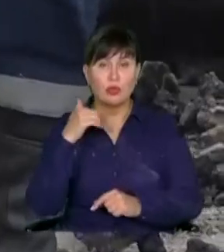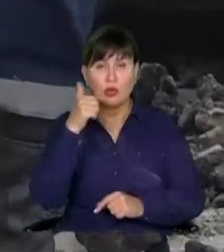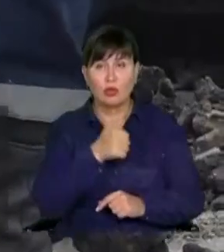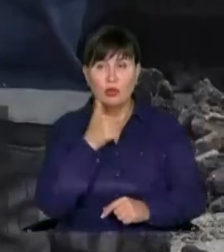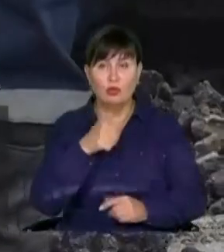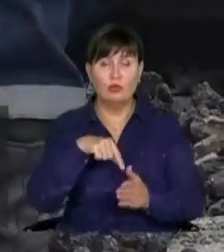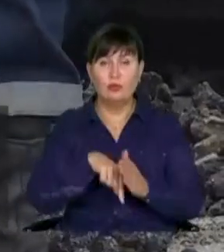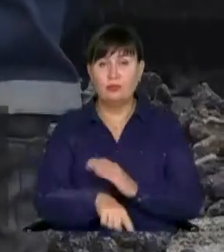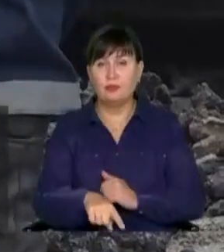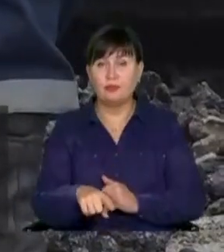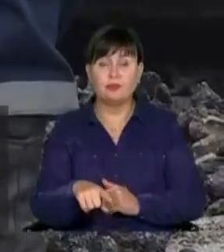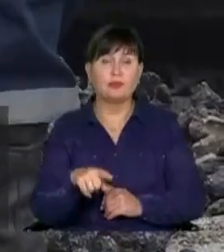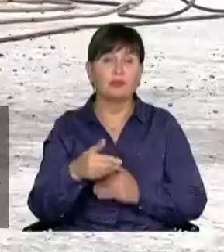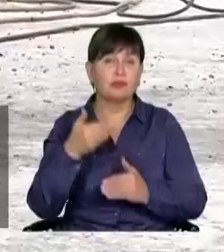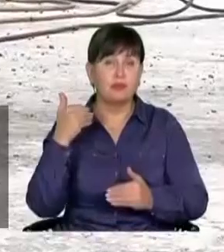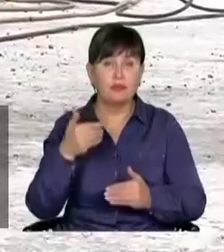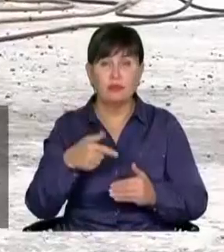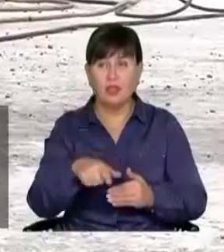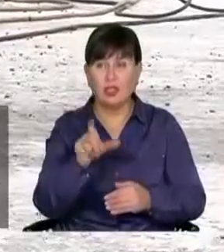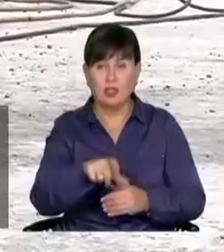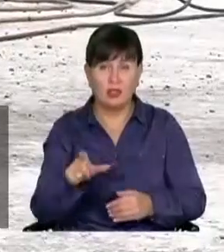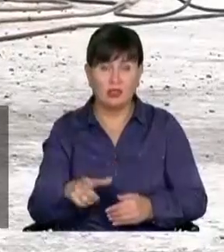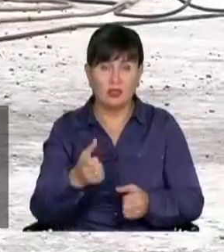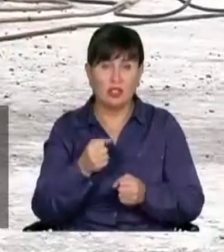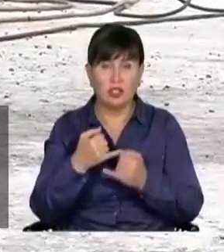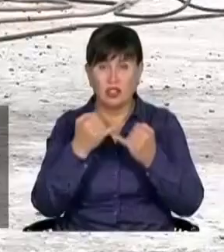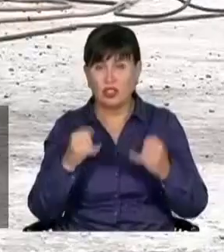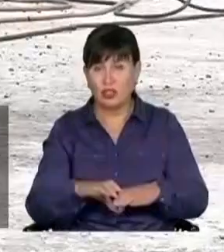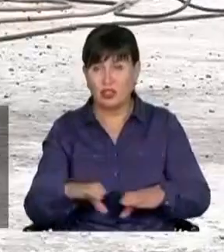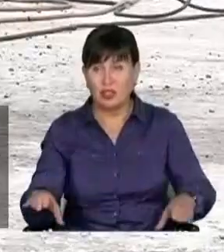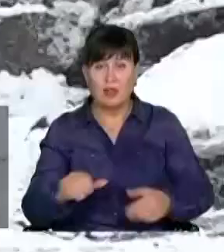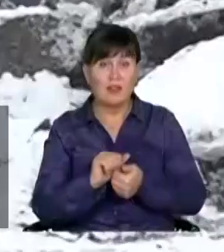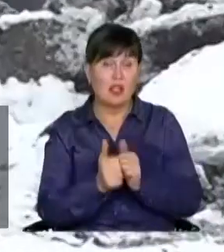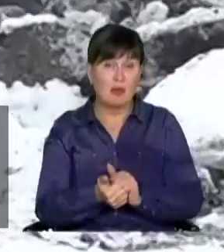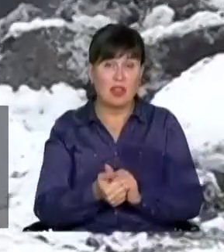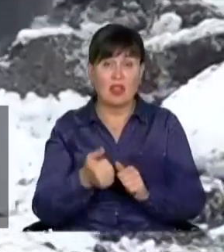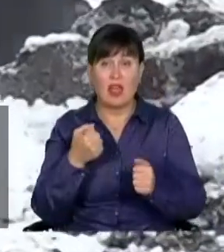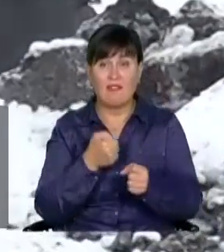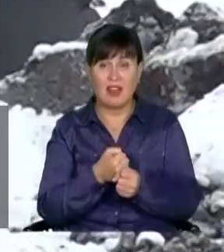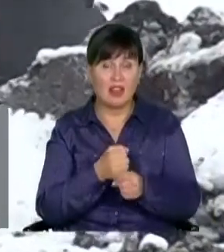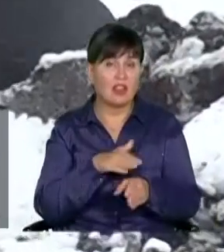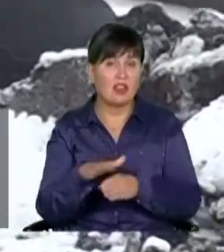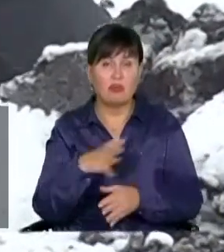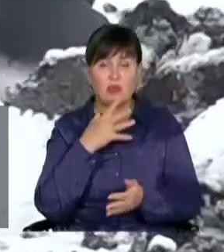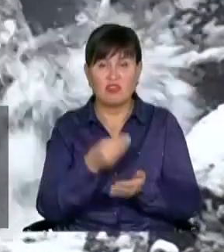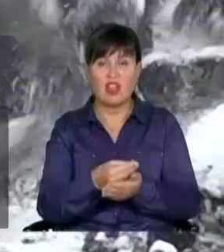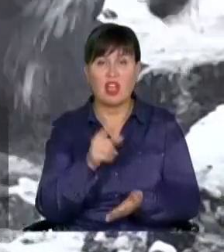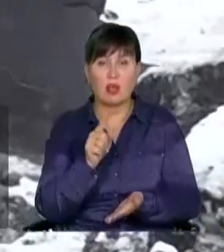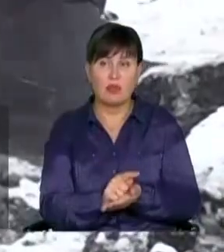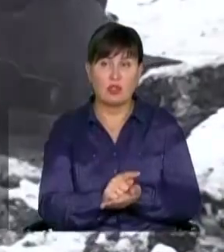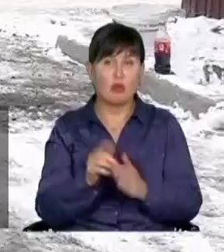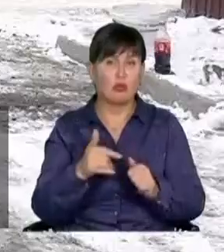и лужах. Все дело в том, что прежний подрядчик, взявшийся провести инженерные коммуникации взамен аварийных, так и не выполнил свои обязательства.